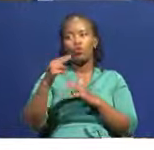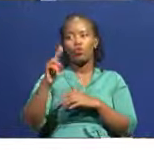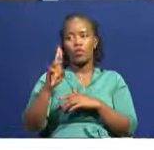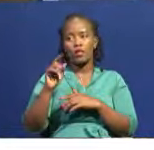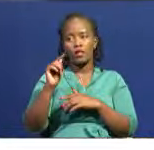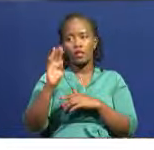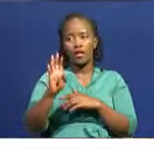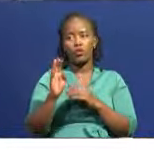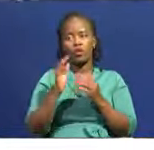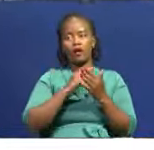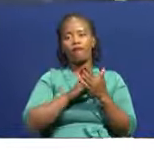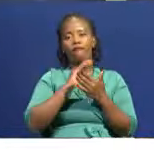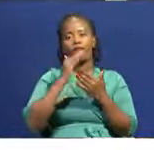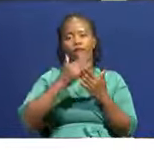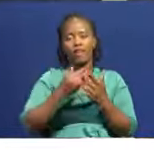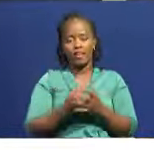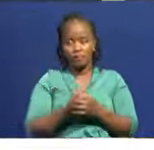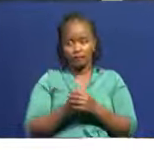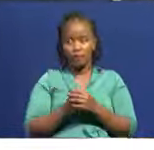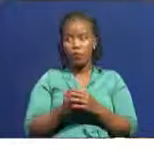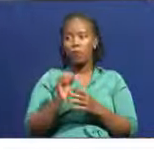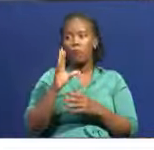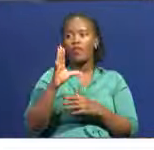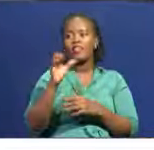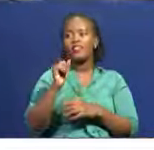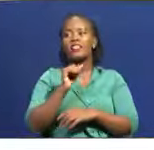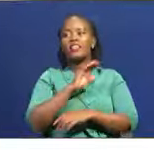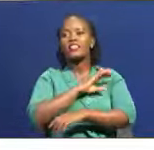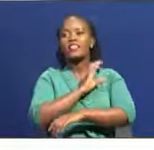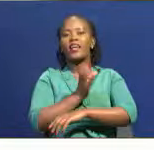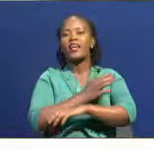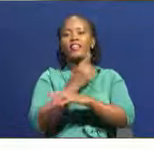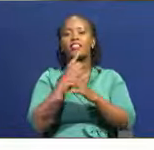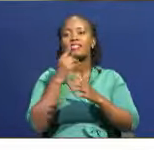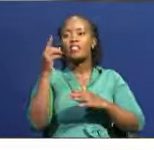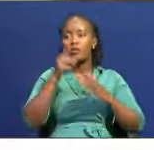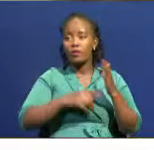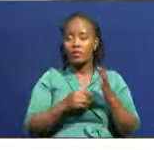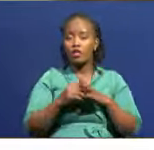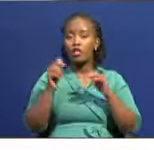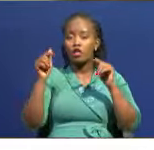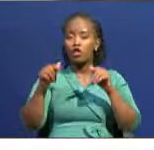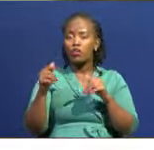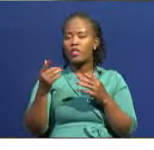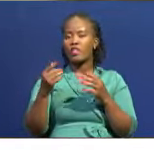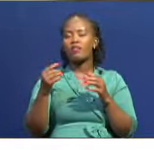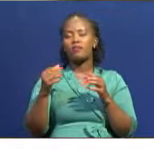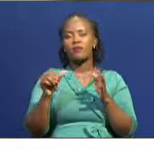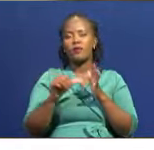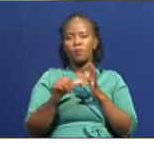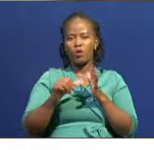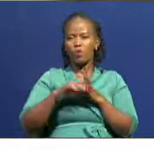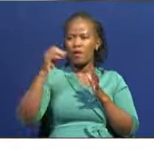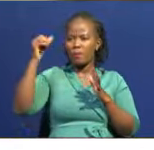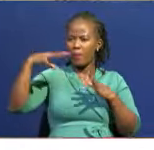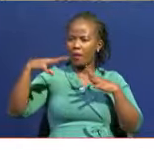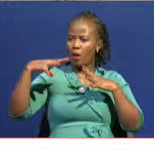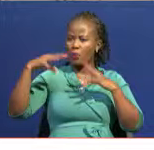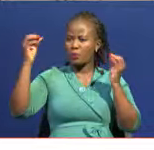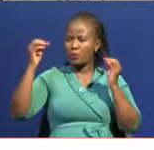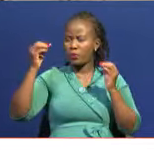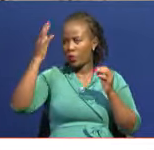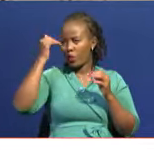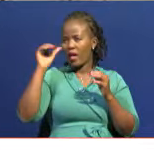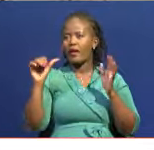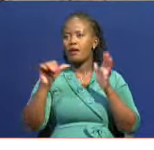waziri wa kawi Opiyo Wandayi amesema kukatizwa kwa umeme kulikoshuhudiwa katika maeneo mbalimbali ya humo nchini leo kulisababishwa na